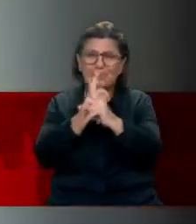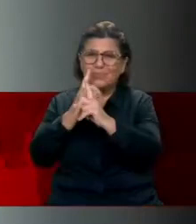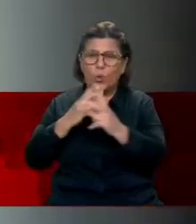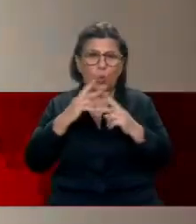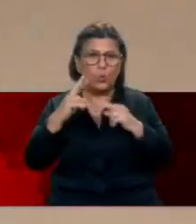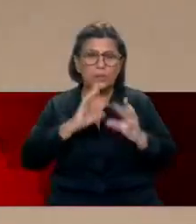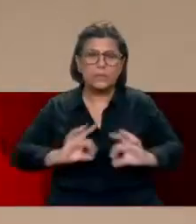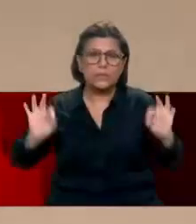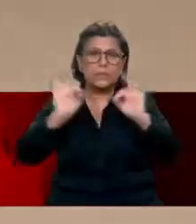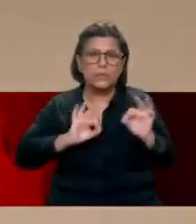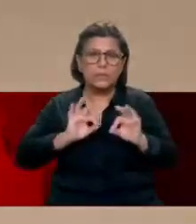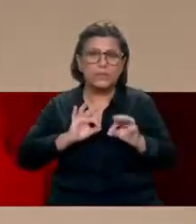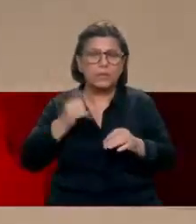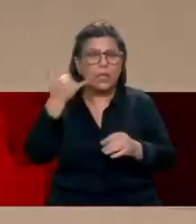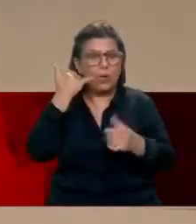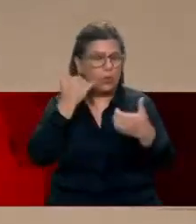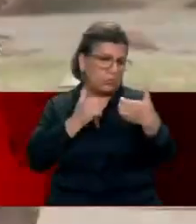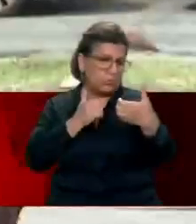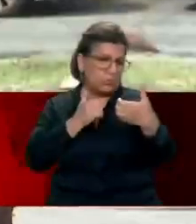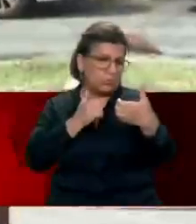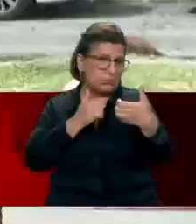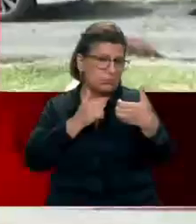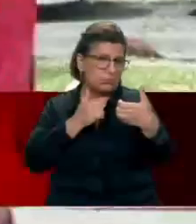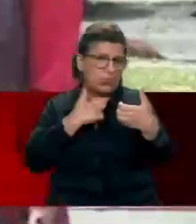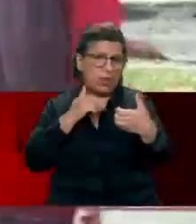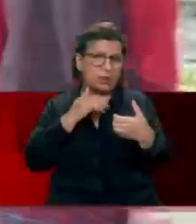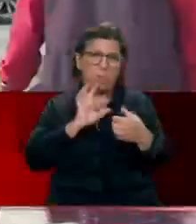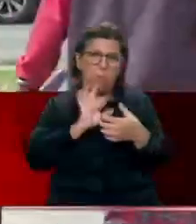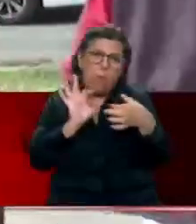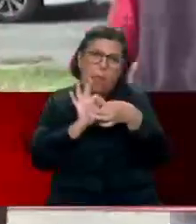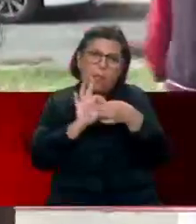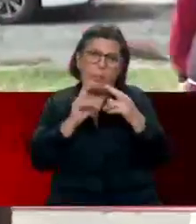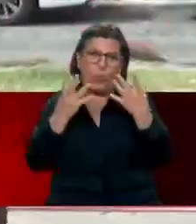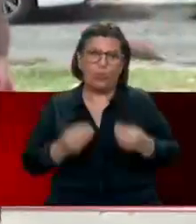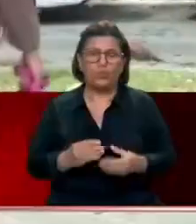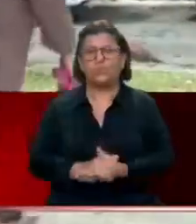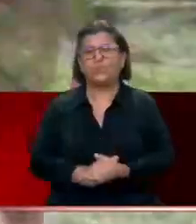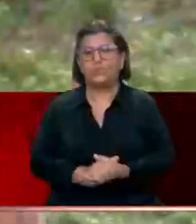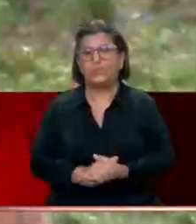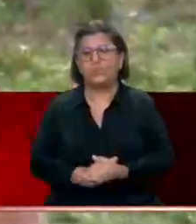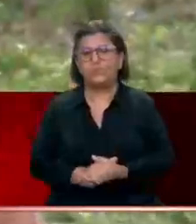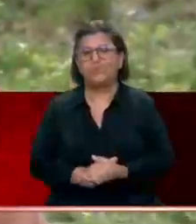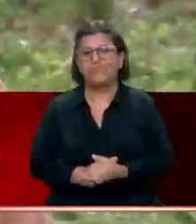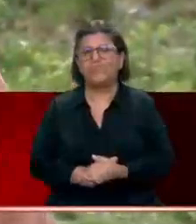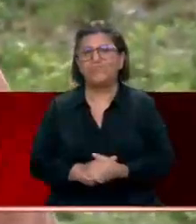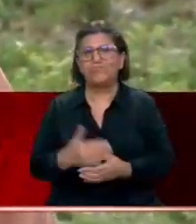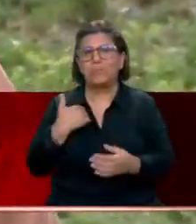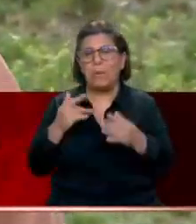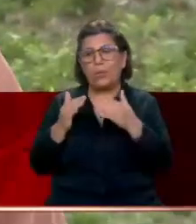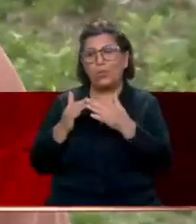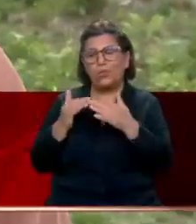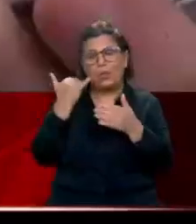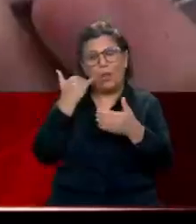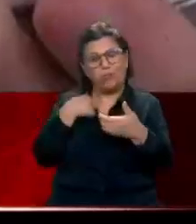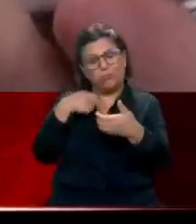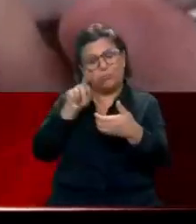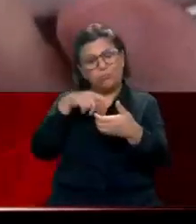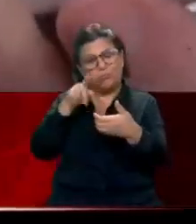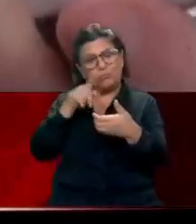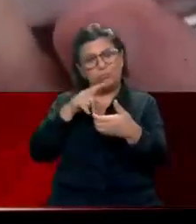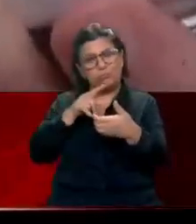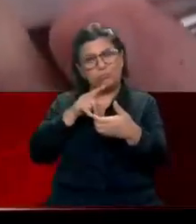hatta telefondan kafayı bile kaldırmaz oldu. Yanımıza gel, otur sohbet edelim, seni artık tanıyalım falan. Genelde ben bir köşedeyim telefonumla.